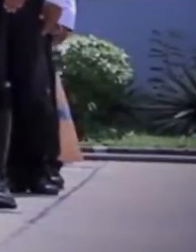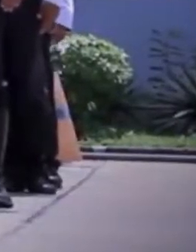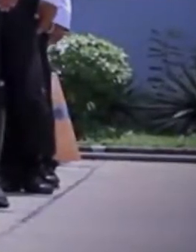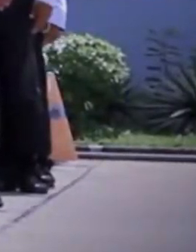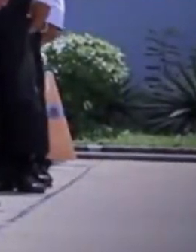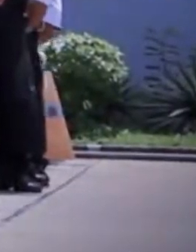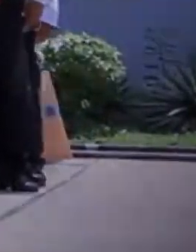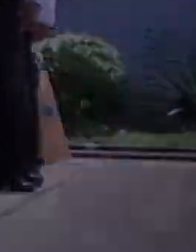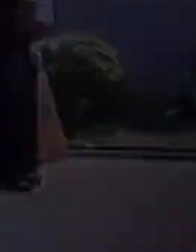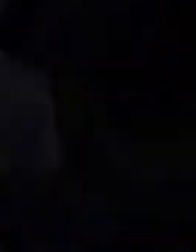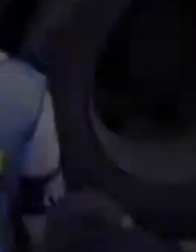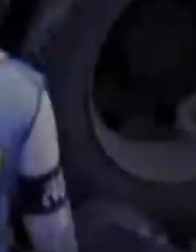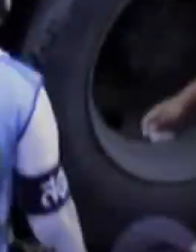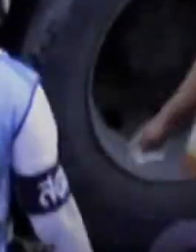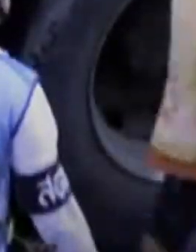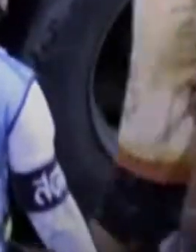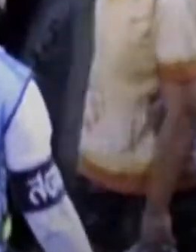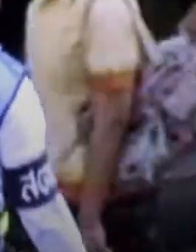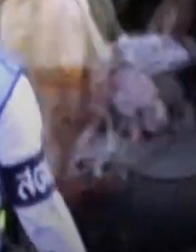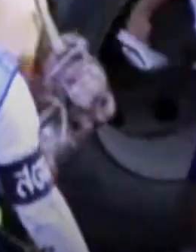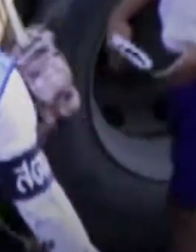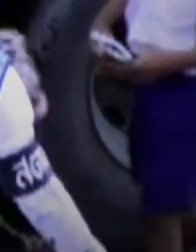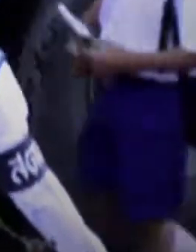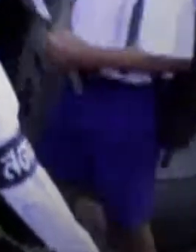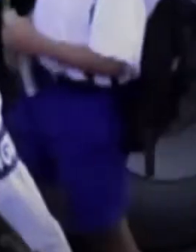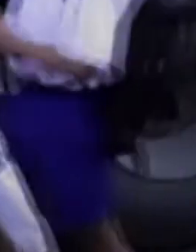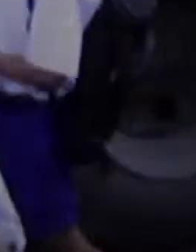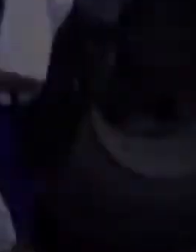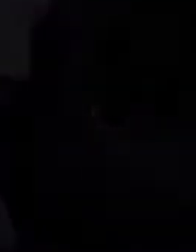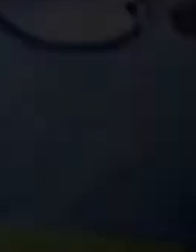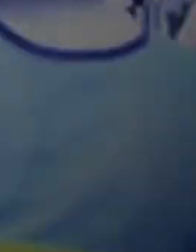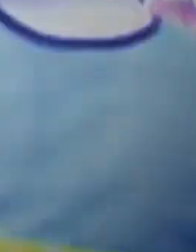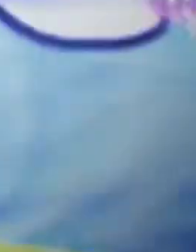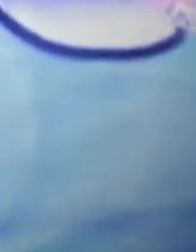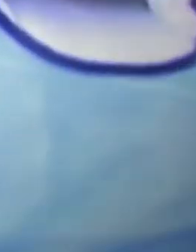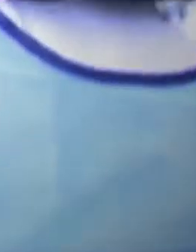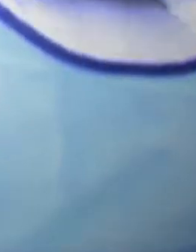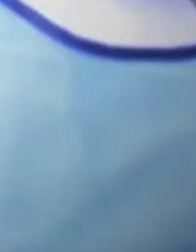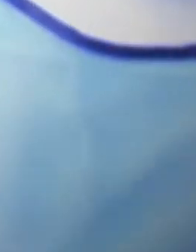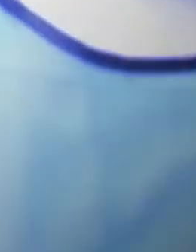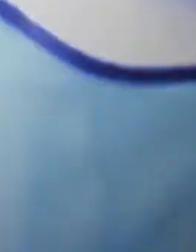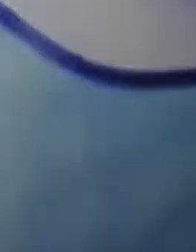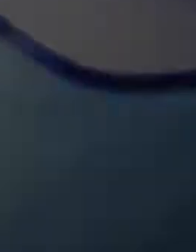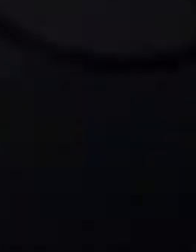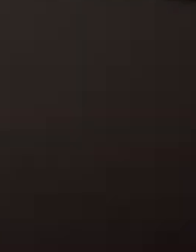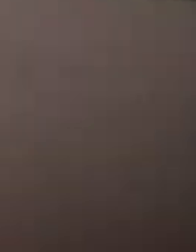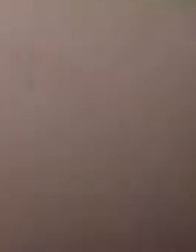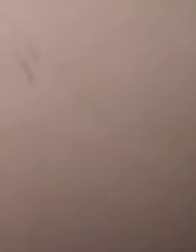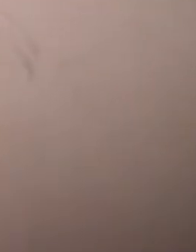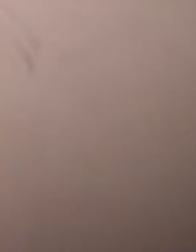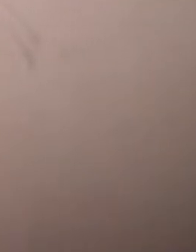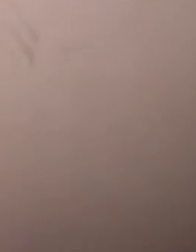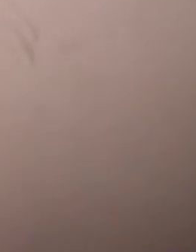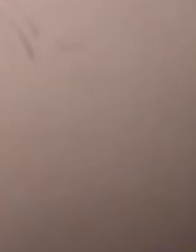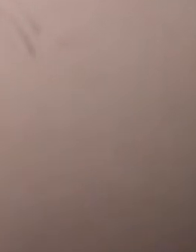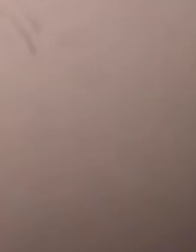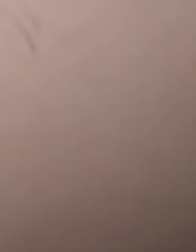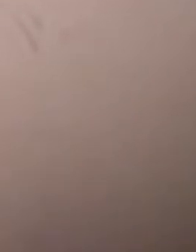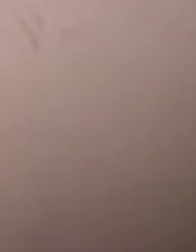นเราภูมิใจที่ทำให้คุณเดินทางถึงที่หมายอย่างปลอดภั